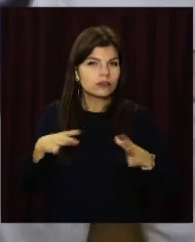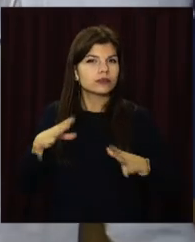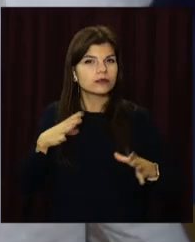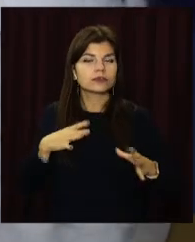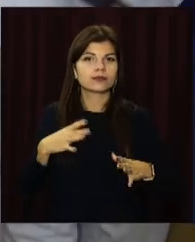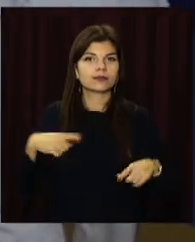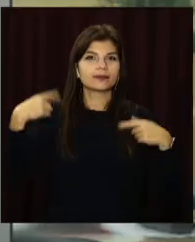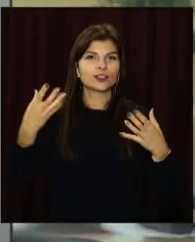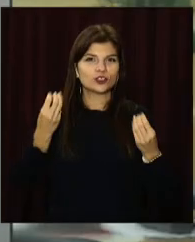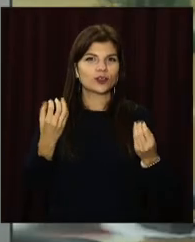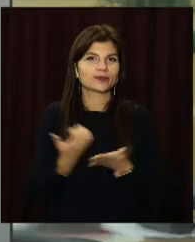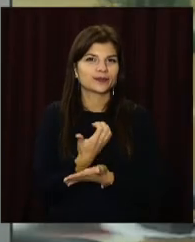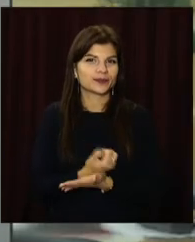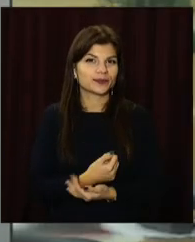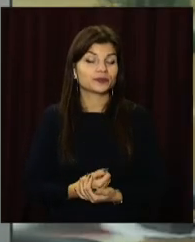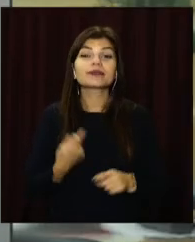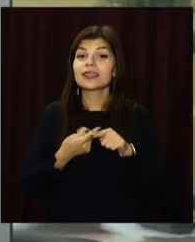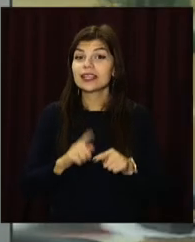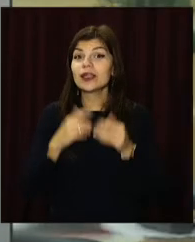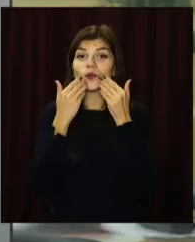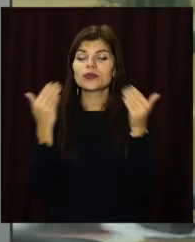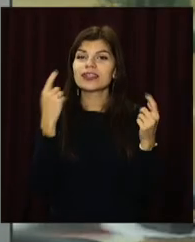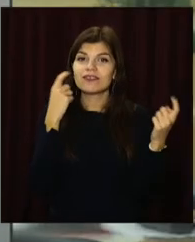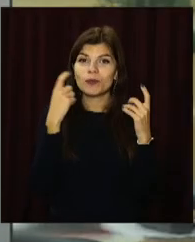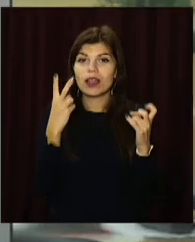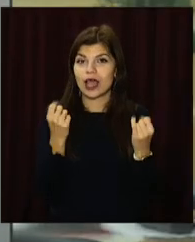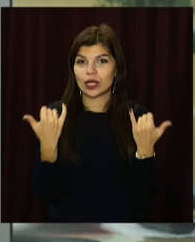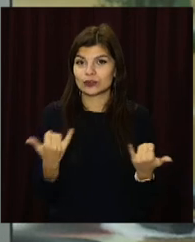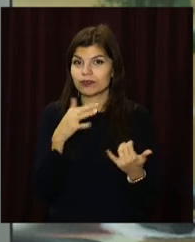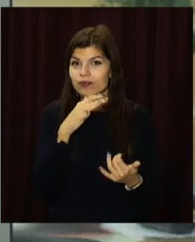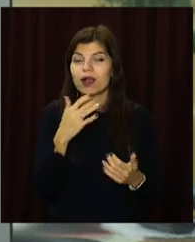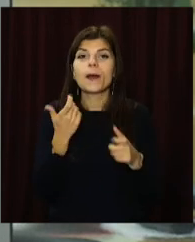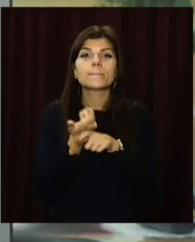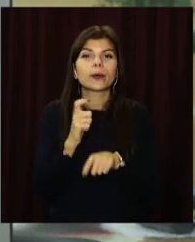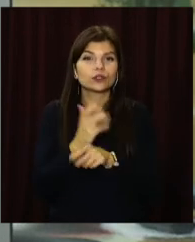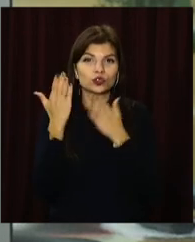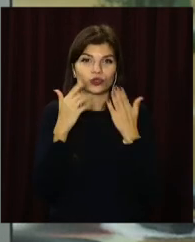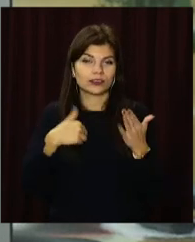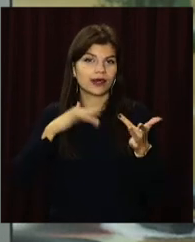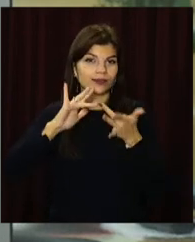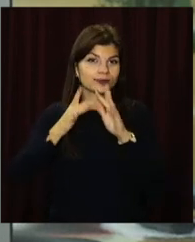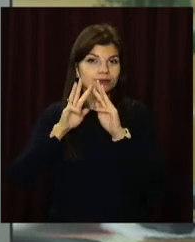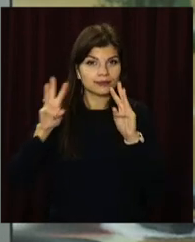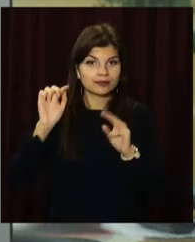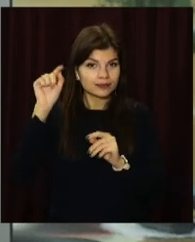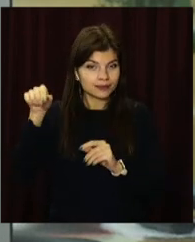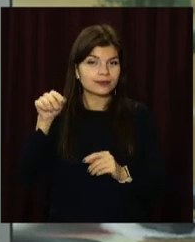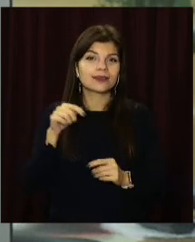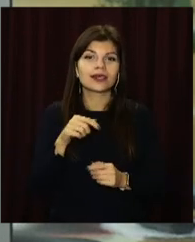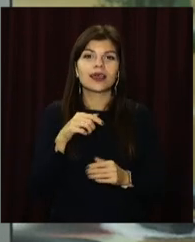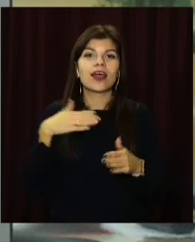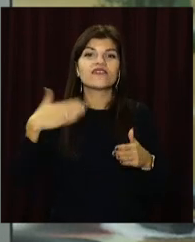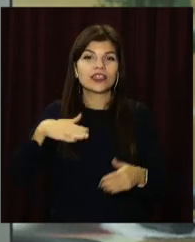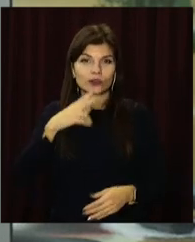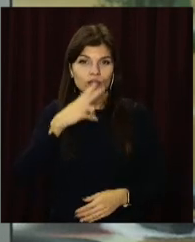телеканал «Відкритий». Це була остання інформація на цю годину. Більше читайте на нашому сайті opentv.media.